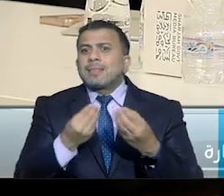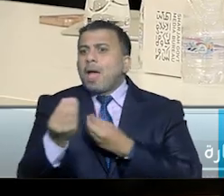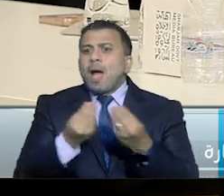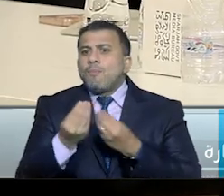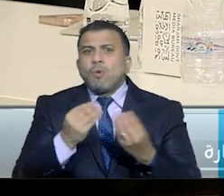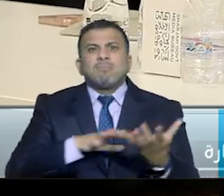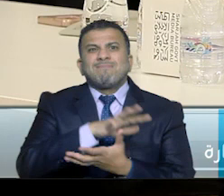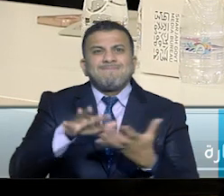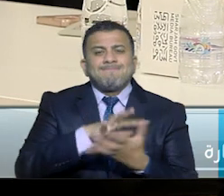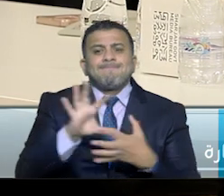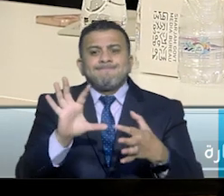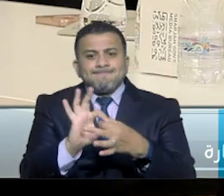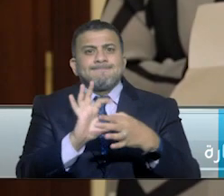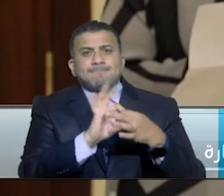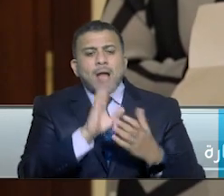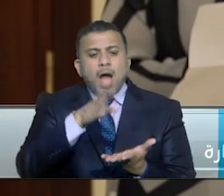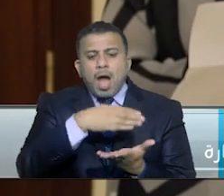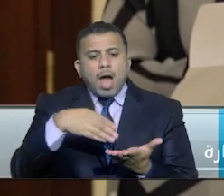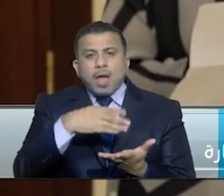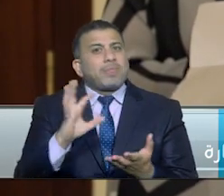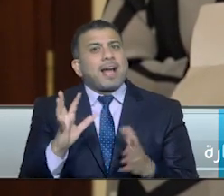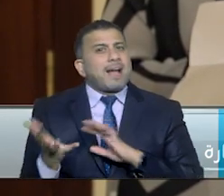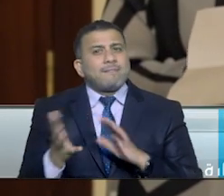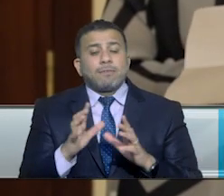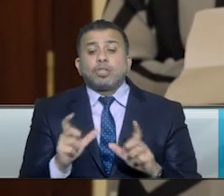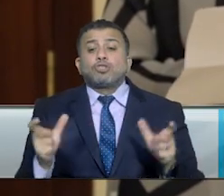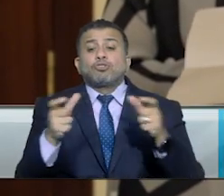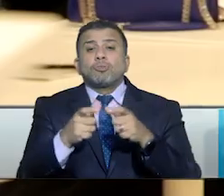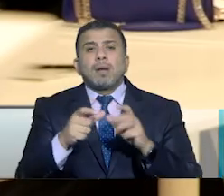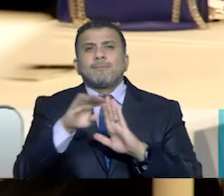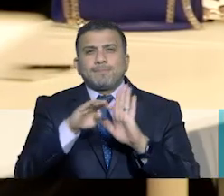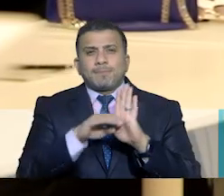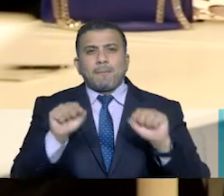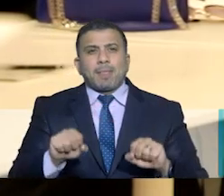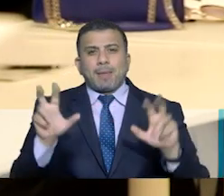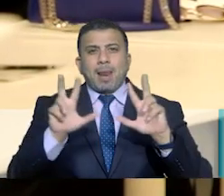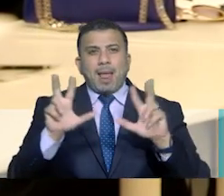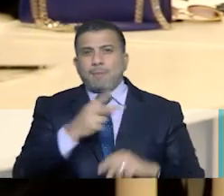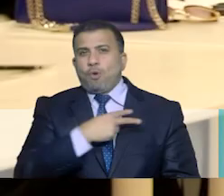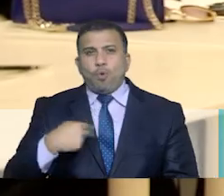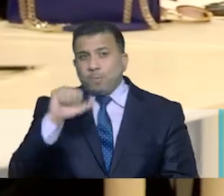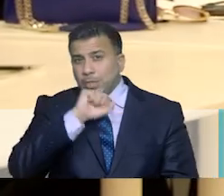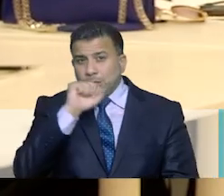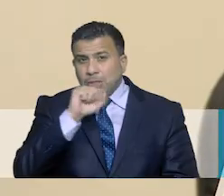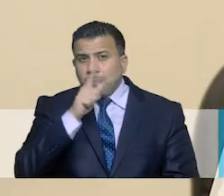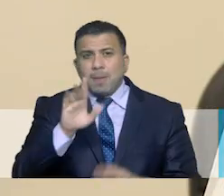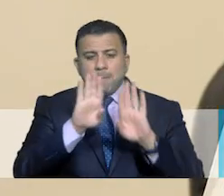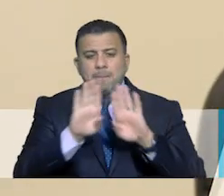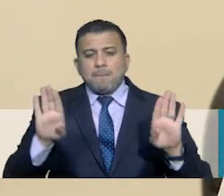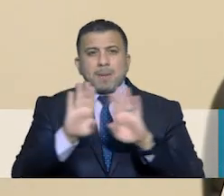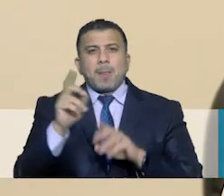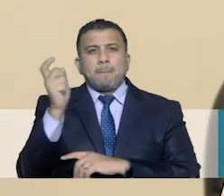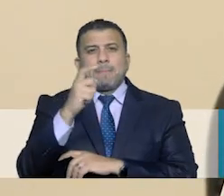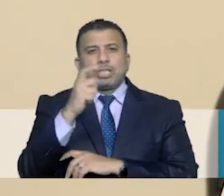وكيفيه اعداد الخطط جاء ذلك خلال الاجتماع الذي نظمه المكتب الاعلامي حكومه الشارقه في مقر